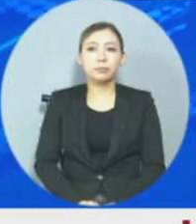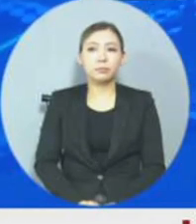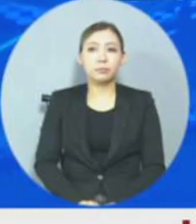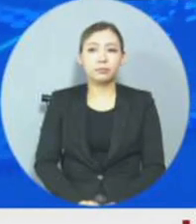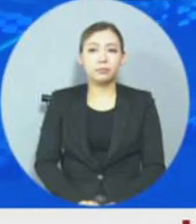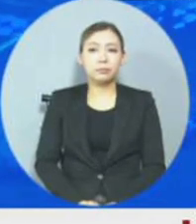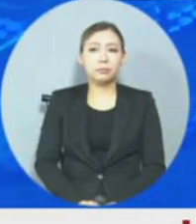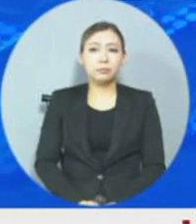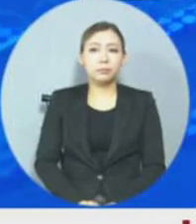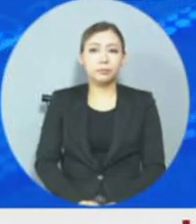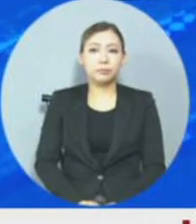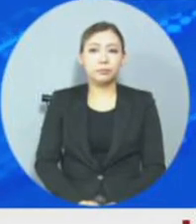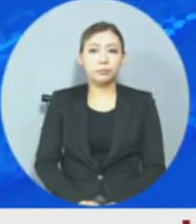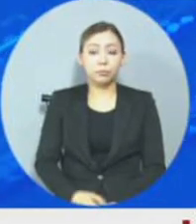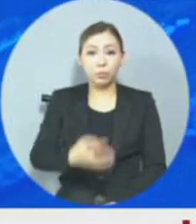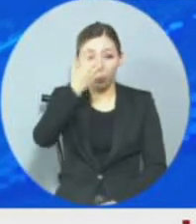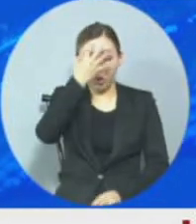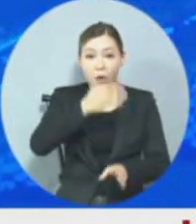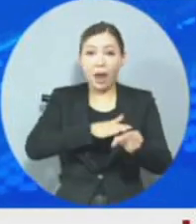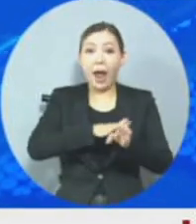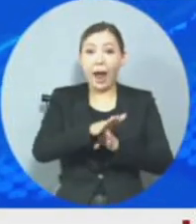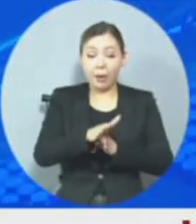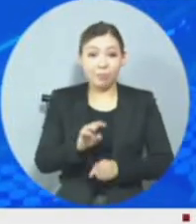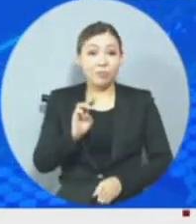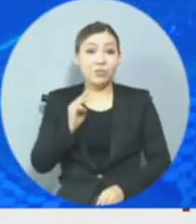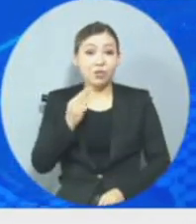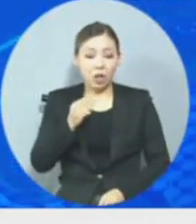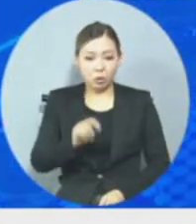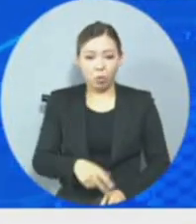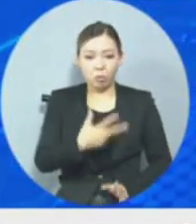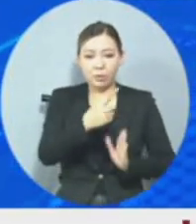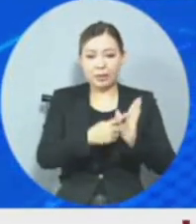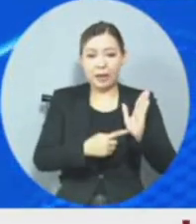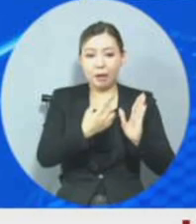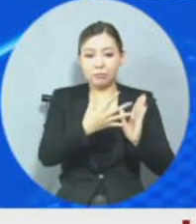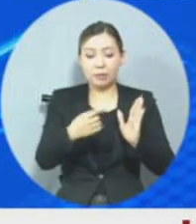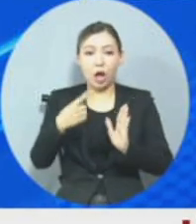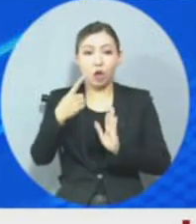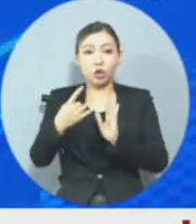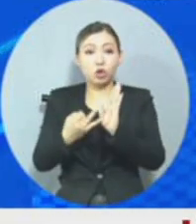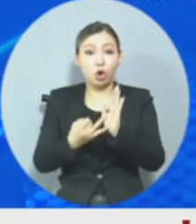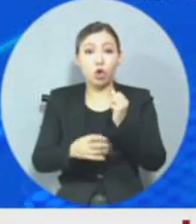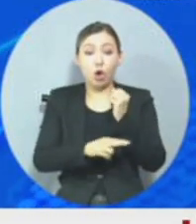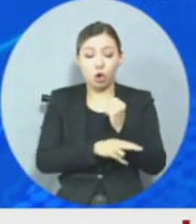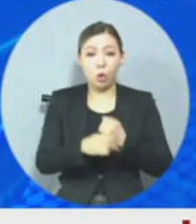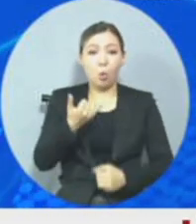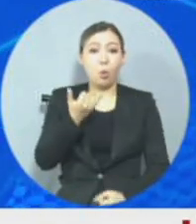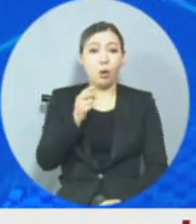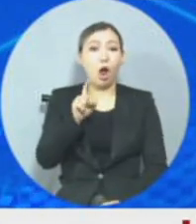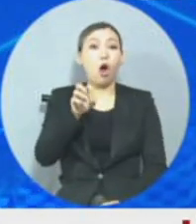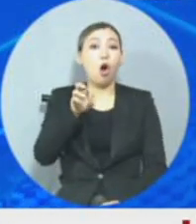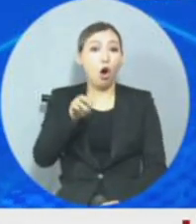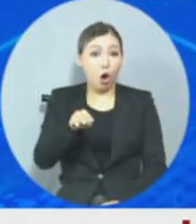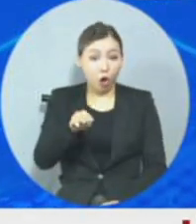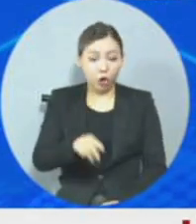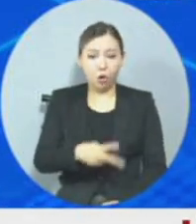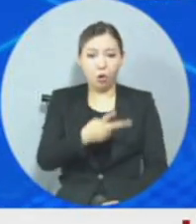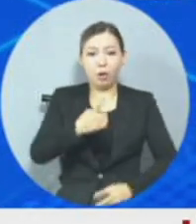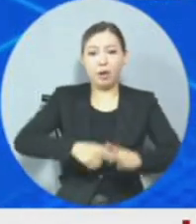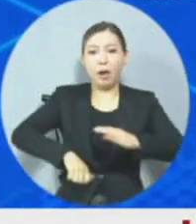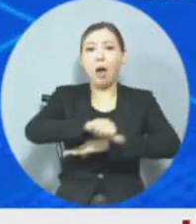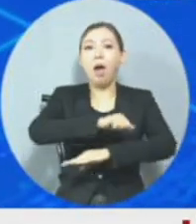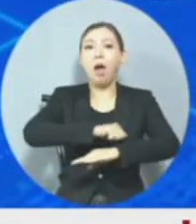Дараагийн мэдээ хүлээвэн үү? Төрийн албаны ерөнхий шалгалт энэ сарын 15-наас 17-ны өдрүүдэд нийслэл Улаанбаатар хот болон 21